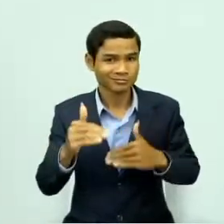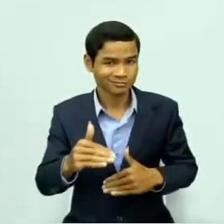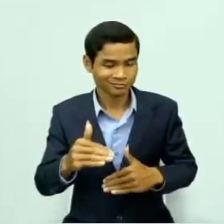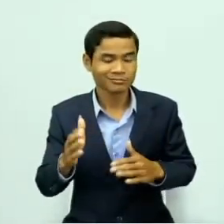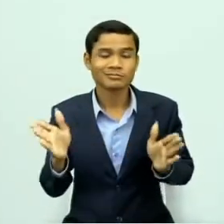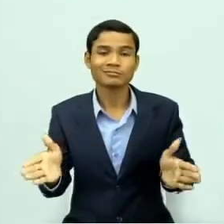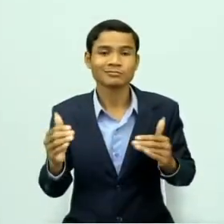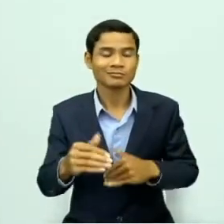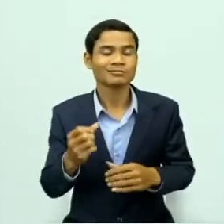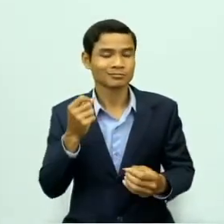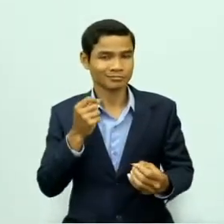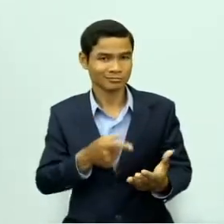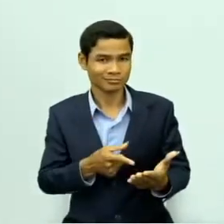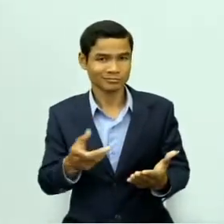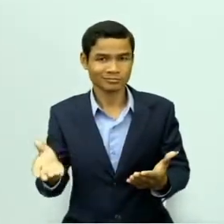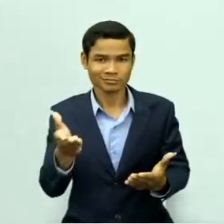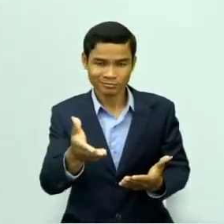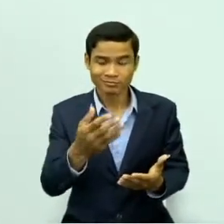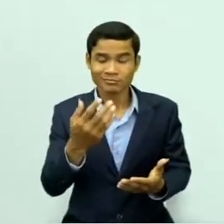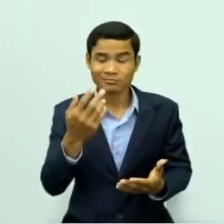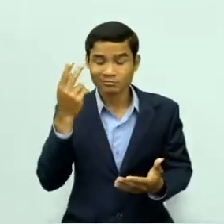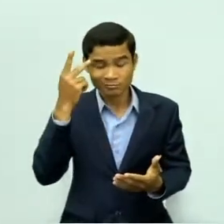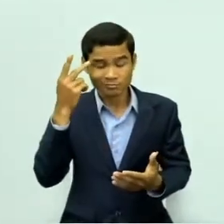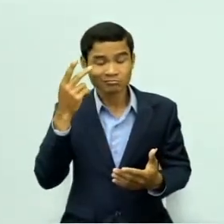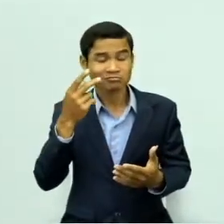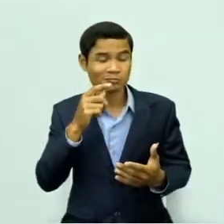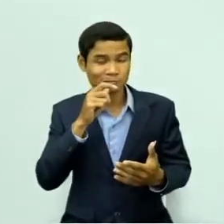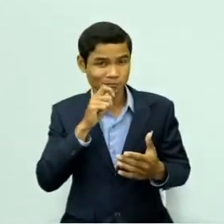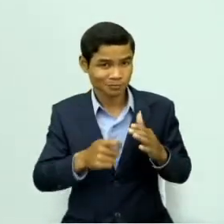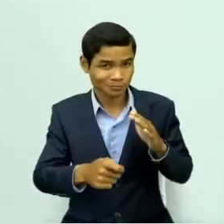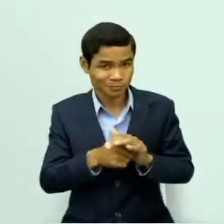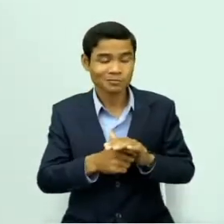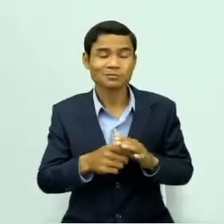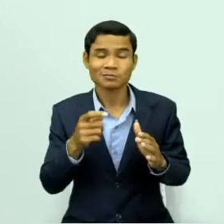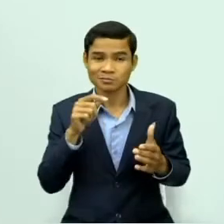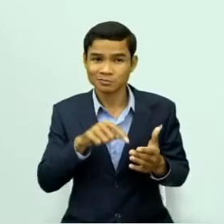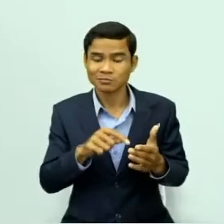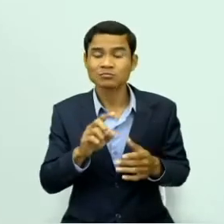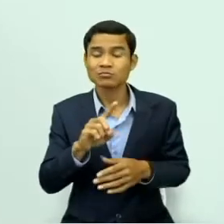hỏi. Con chà mơ tặng ọc này ta nè cổ mê nà vầy.